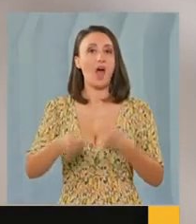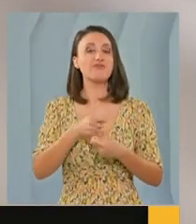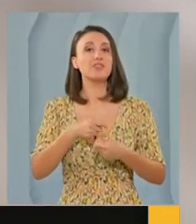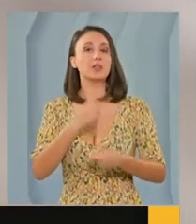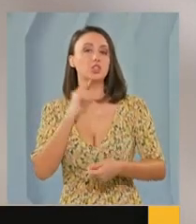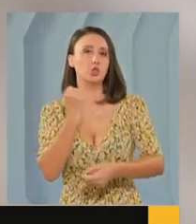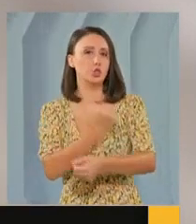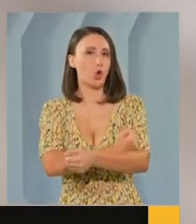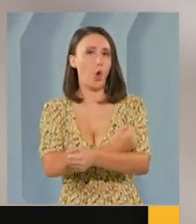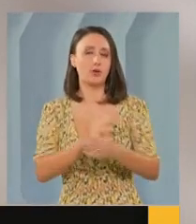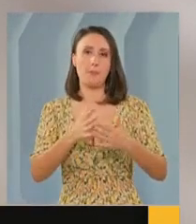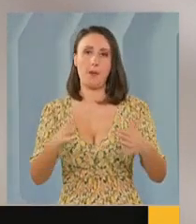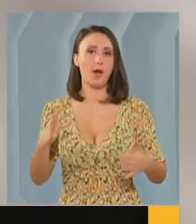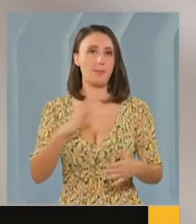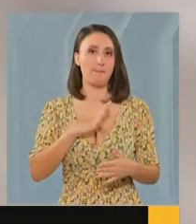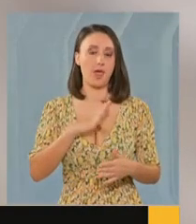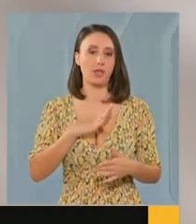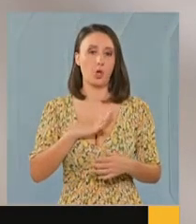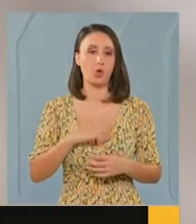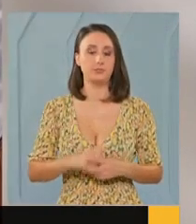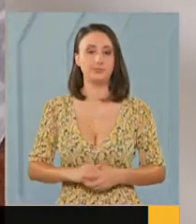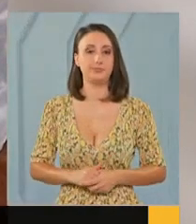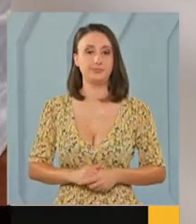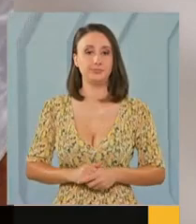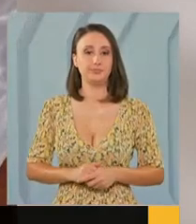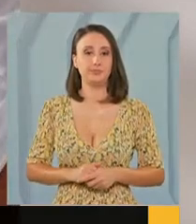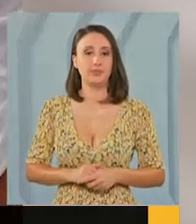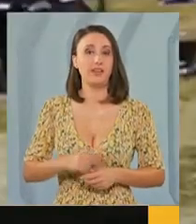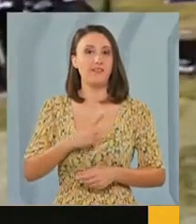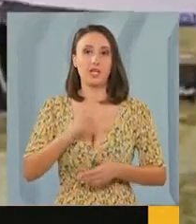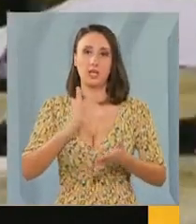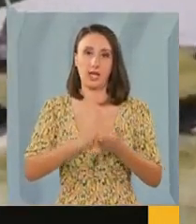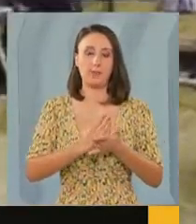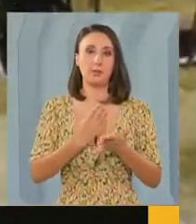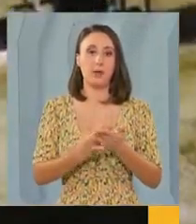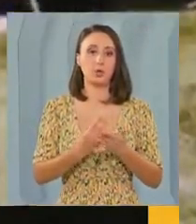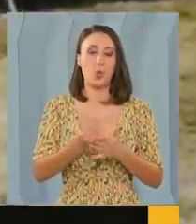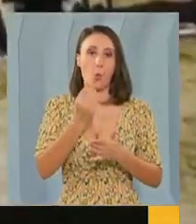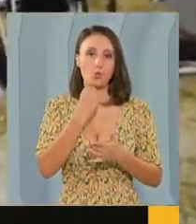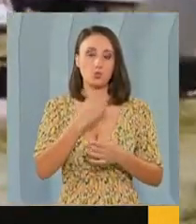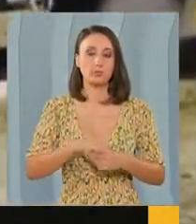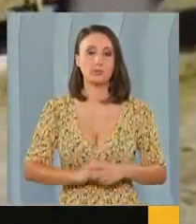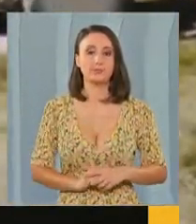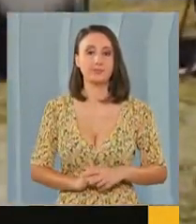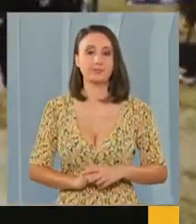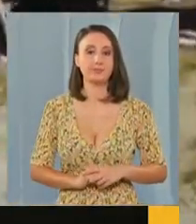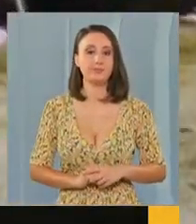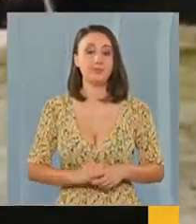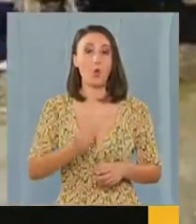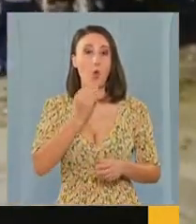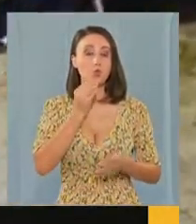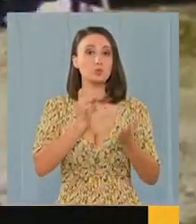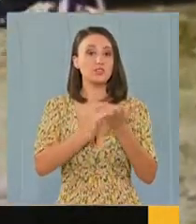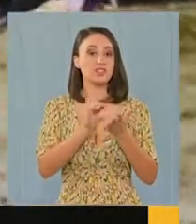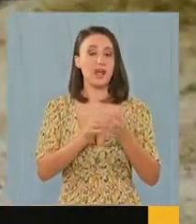de risc și mare risc și deținere de droguri de risc și mare risc, fără drept pentru consum propriu. Consumul și comercializarea drogurilor